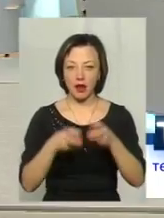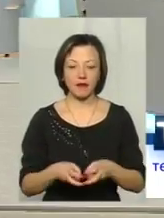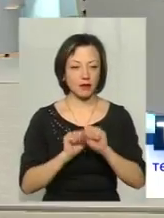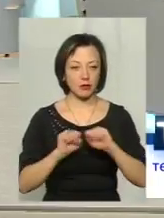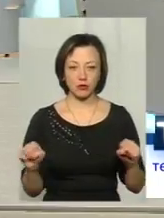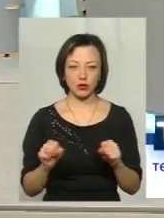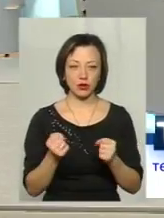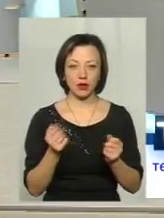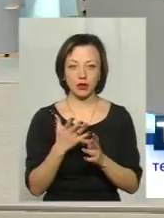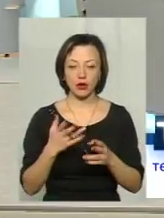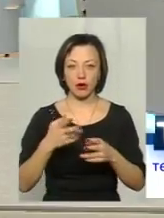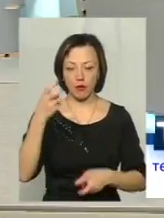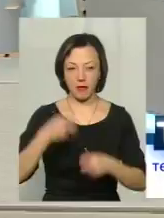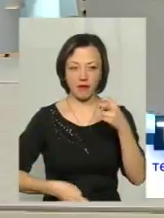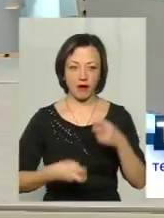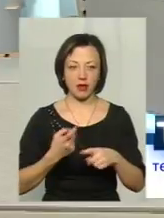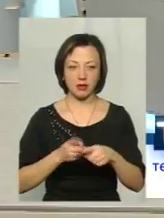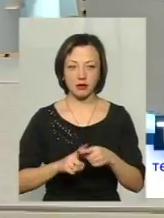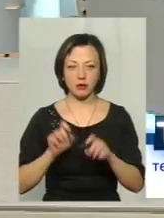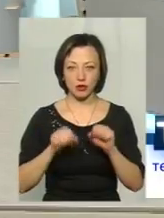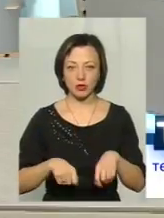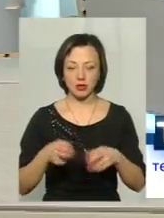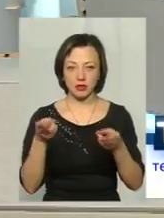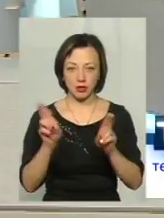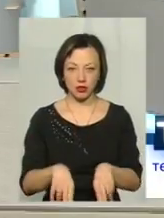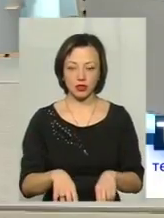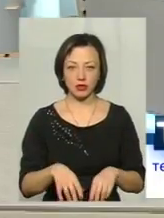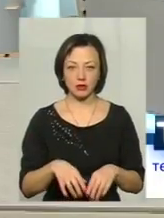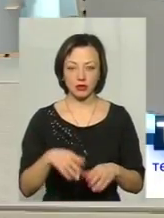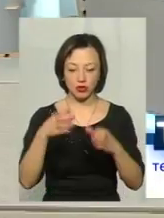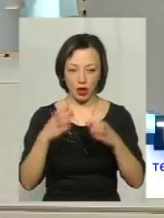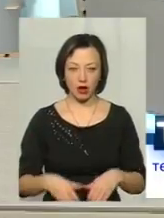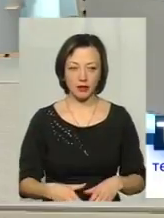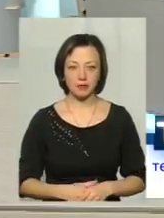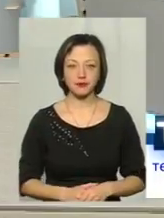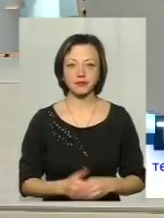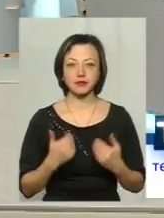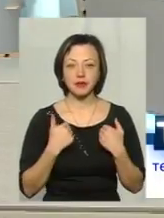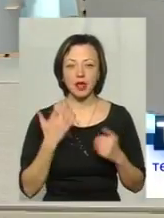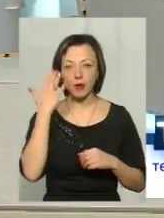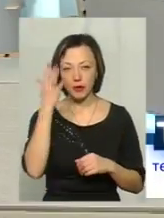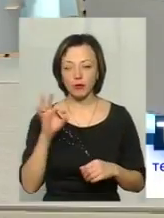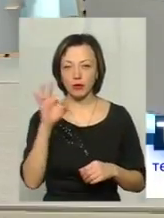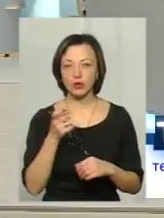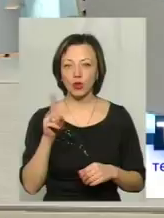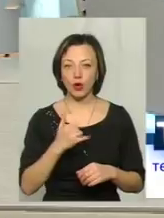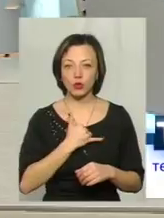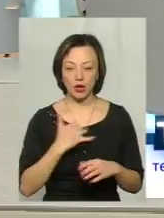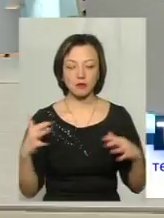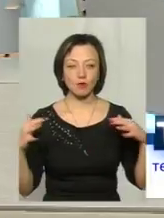попаде, обривається це саме, і може взагалі залишитися ліфтові шахти. Я мрію про те, в нас